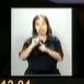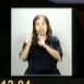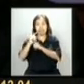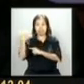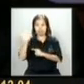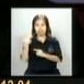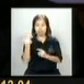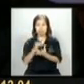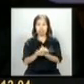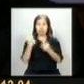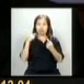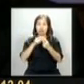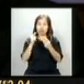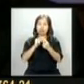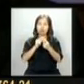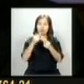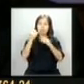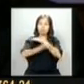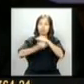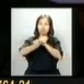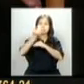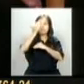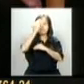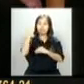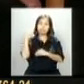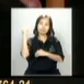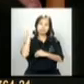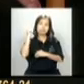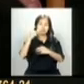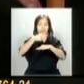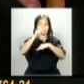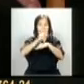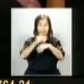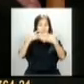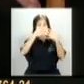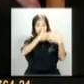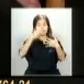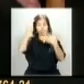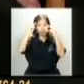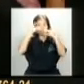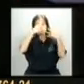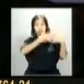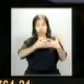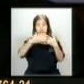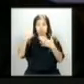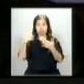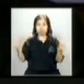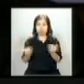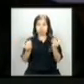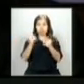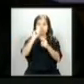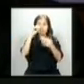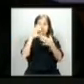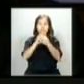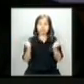ความมั่นคงของอิสราเอลหลังมีข่าวว่านายบารักโอบามาประธานาธิบดีสหรัฐสนับสนุนให้ลดระยะการปิดกั้นพรมแดนของ